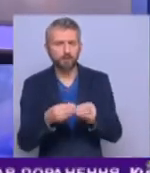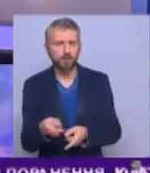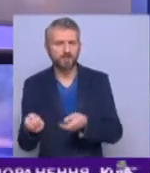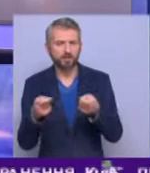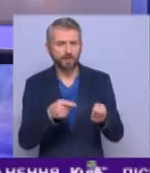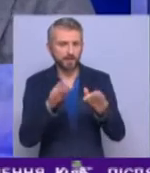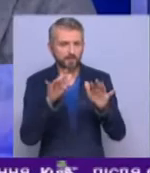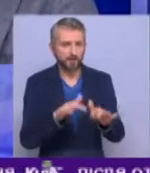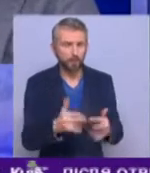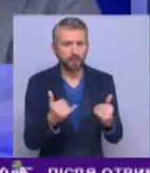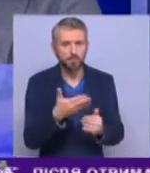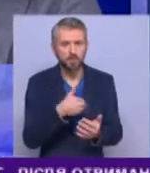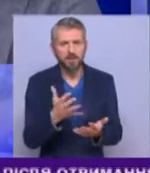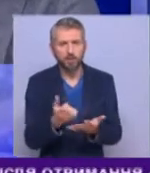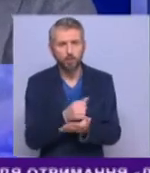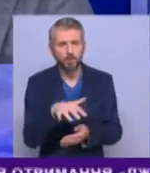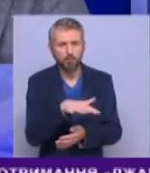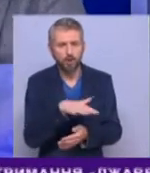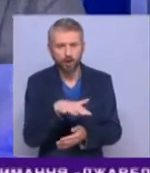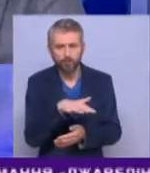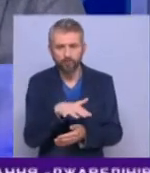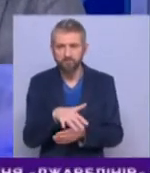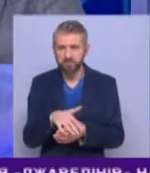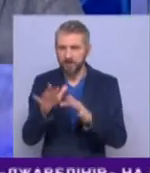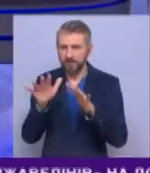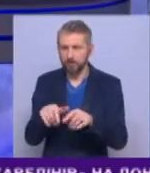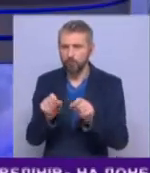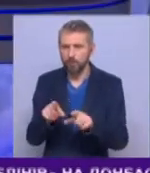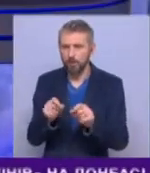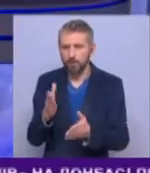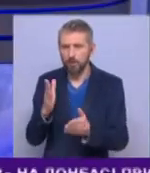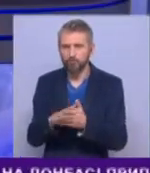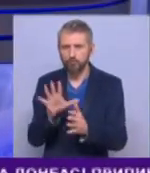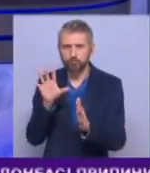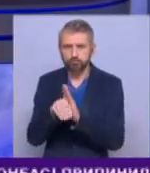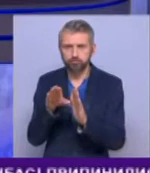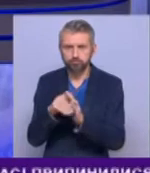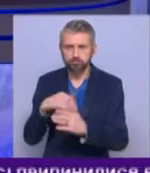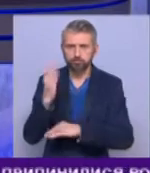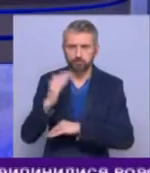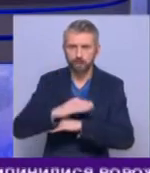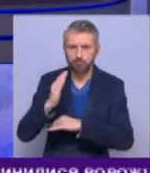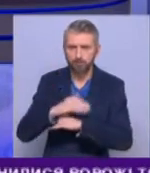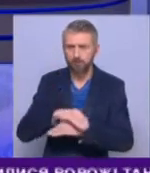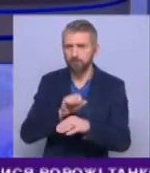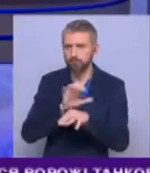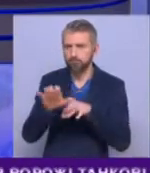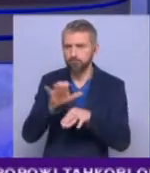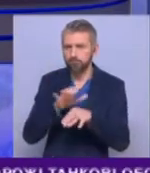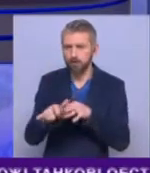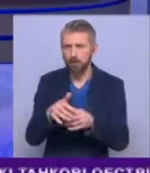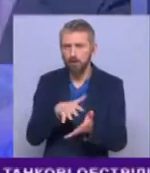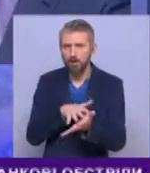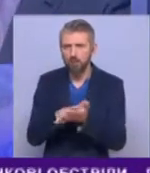Да? Зараз ми знаходимо майданчики. Ну так, бо це ж сніг золотий виходить. Якщо повантажити його на камази там чи на мази, воно ж палиться солярка,